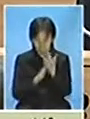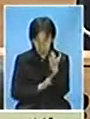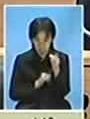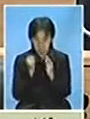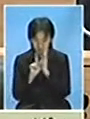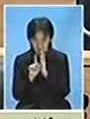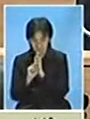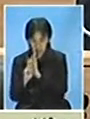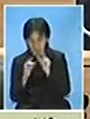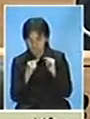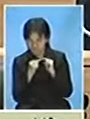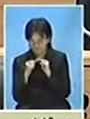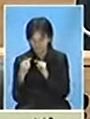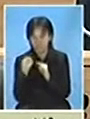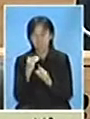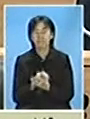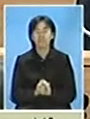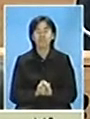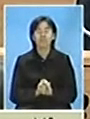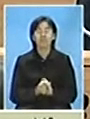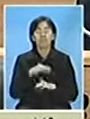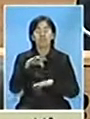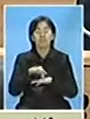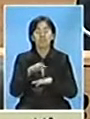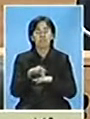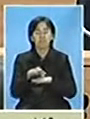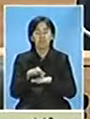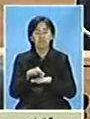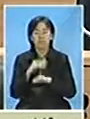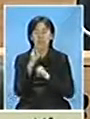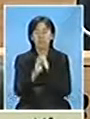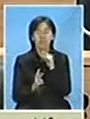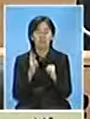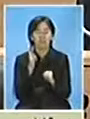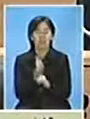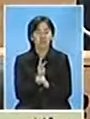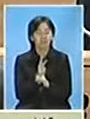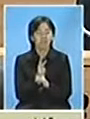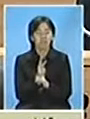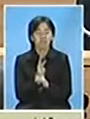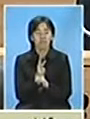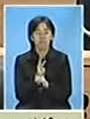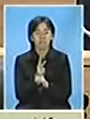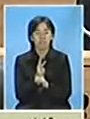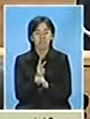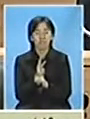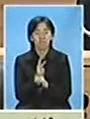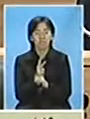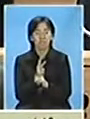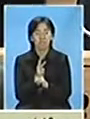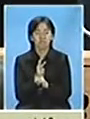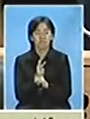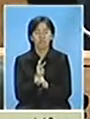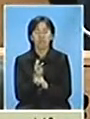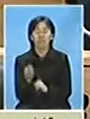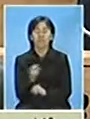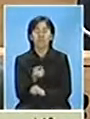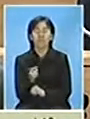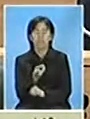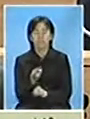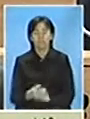ท่านประธานว่าวาระการดำรงตำแหน่งเพียง3ปีเนี่ยผมเห็นว่าเป็นวาระที่สั้นเกิน